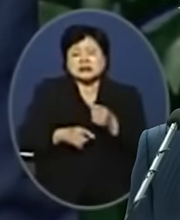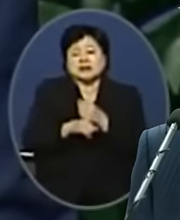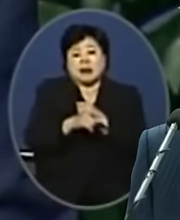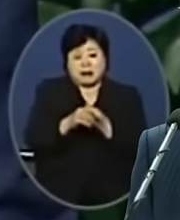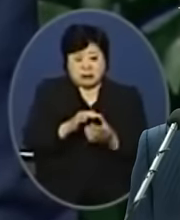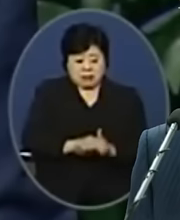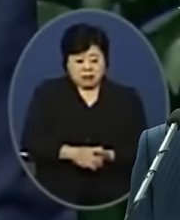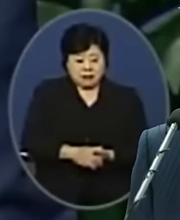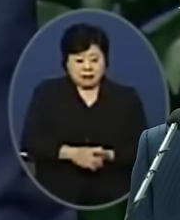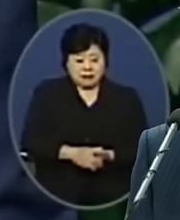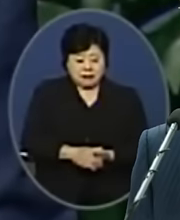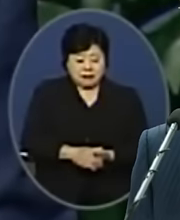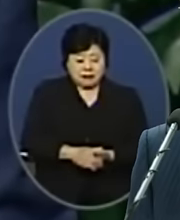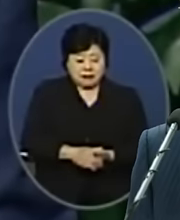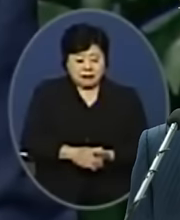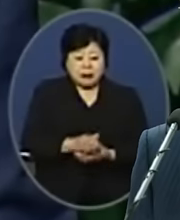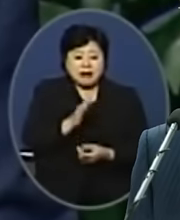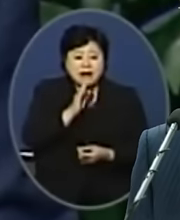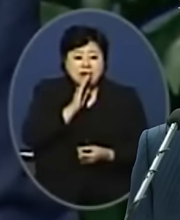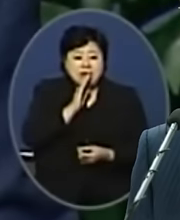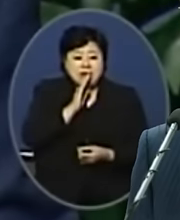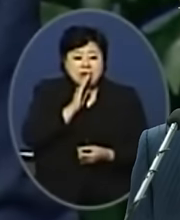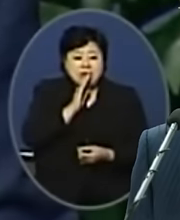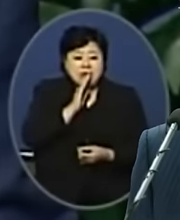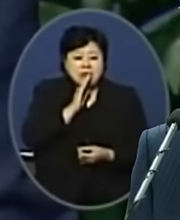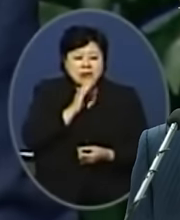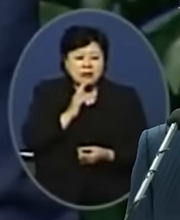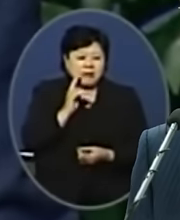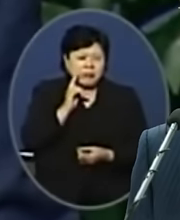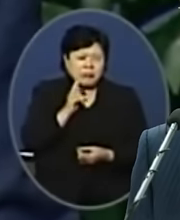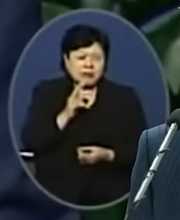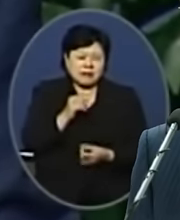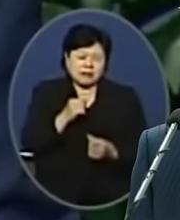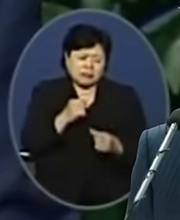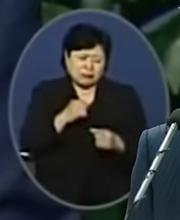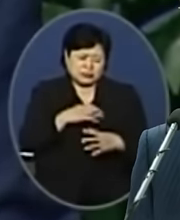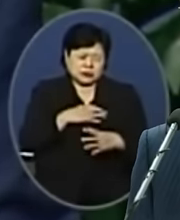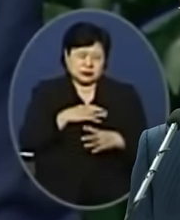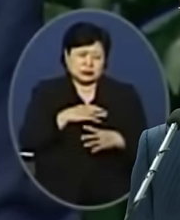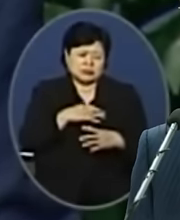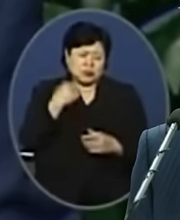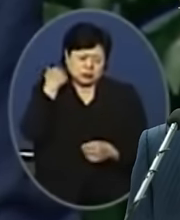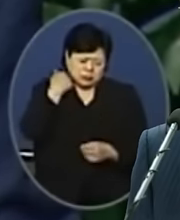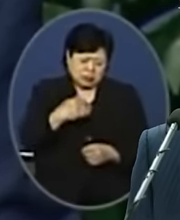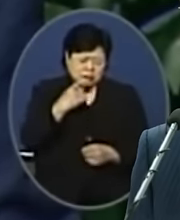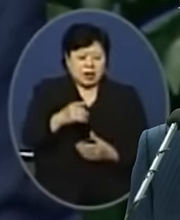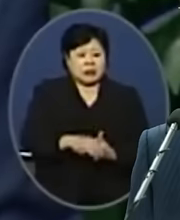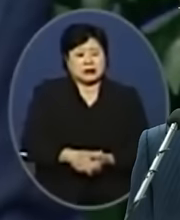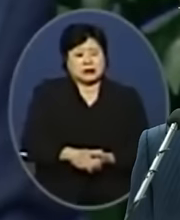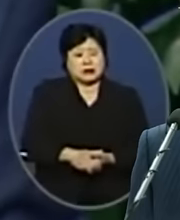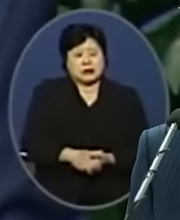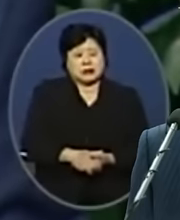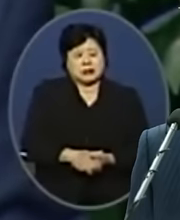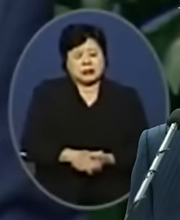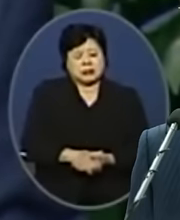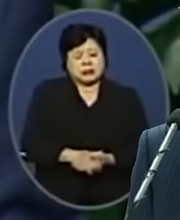말합니다. 참 가혹한 말 아닙니까? 당신 목이 날아갈 꿈입니다. 아 그날이 되었을